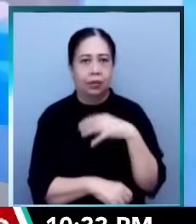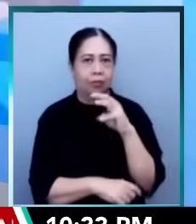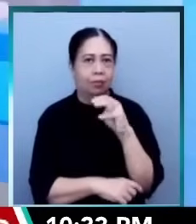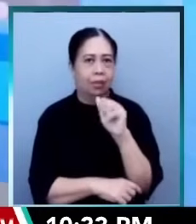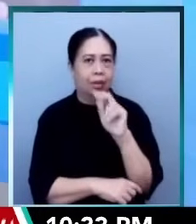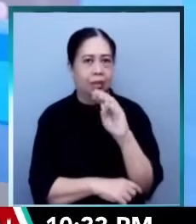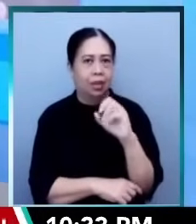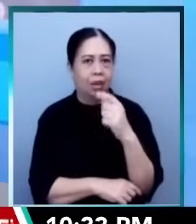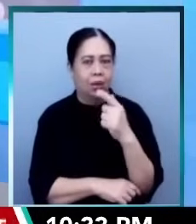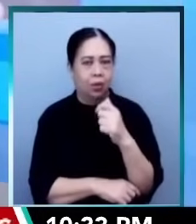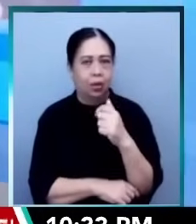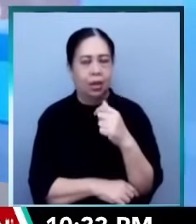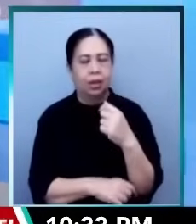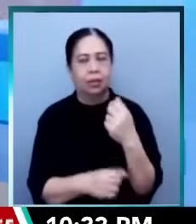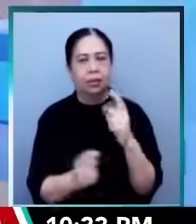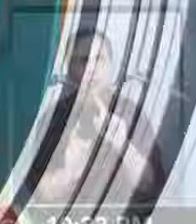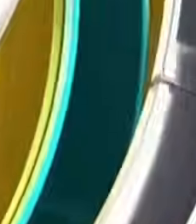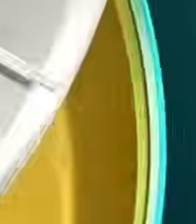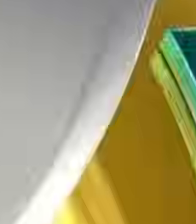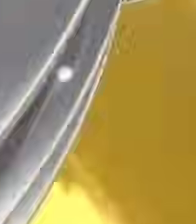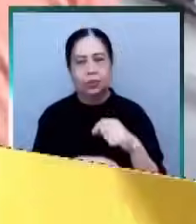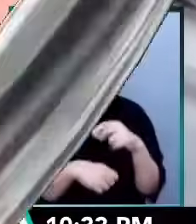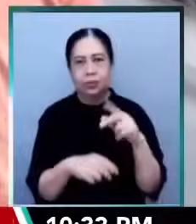kulungan. May report si Chino Gaston.